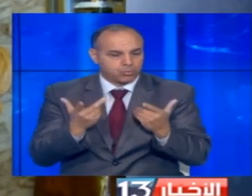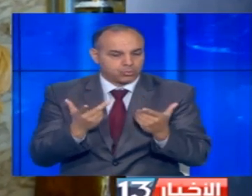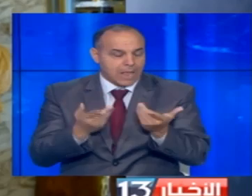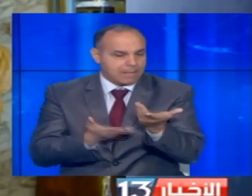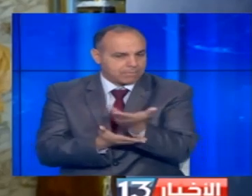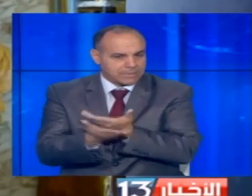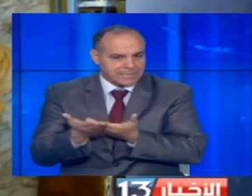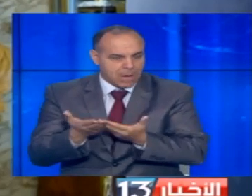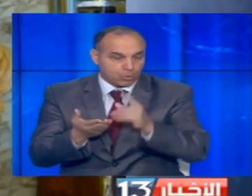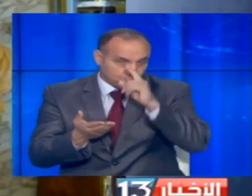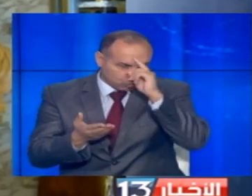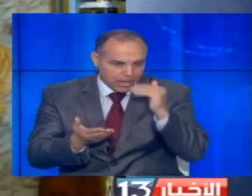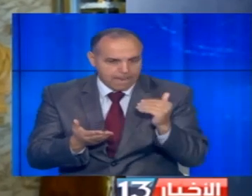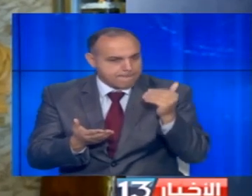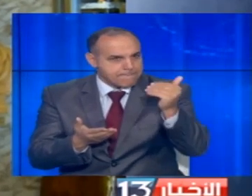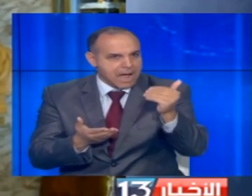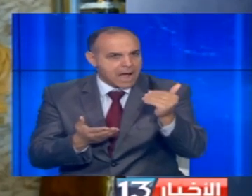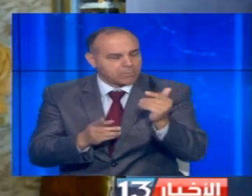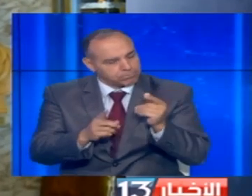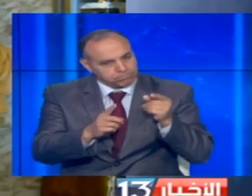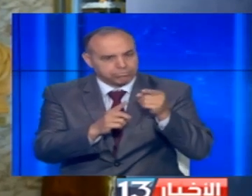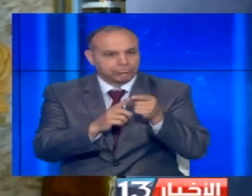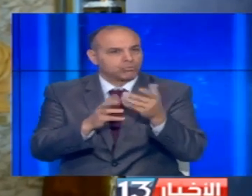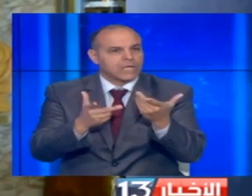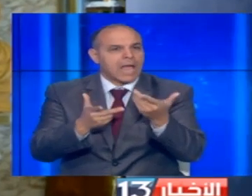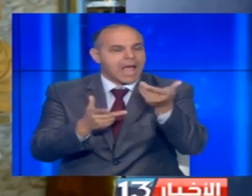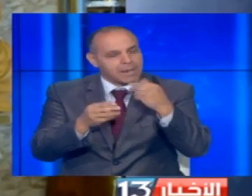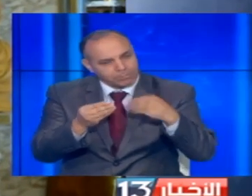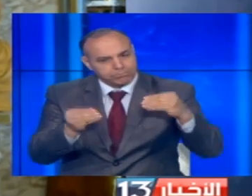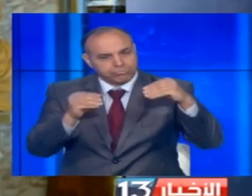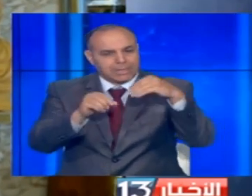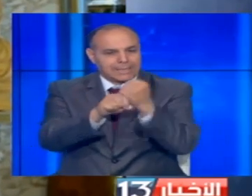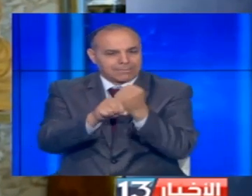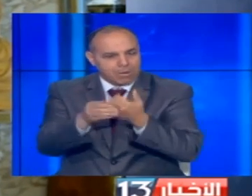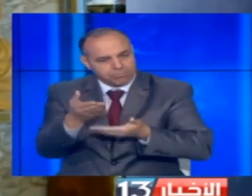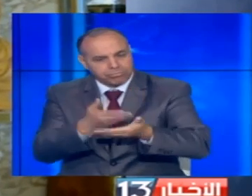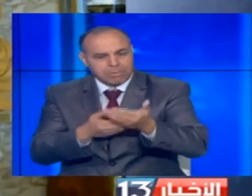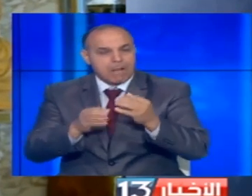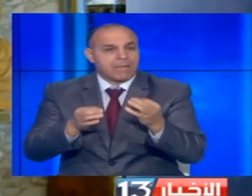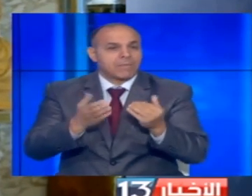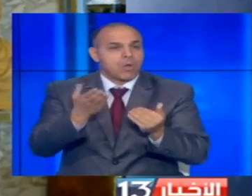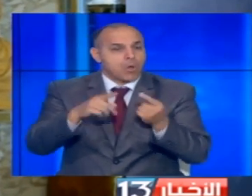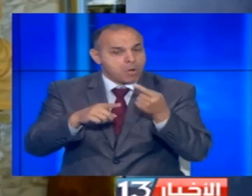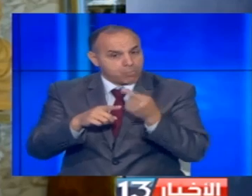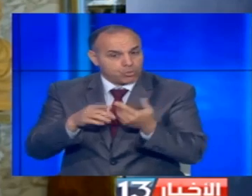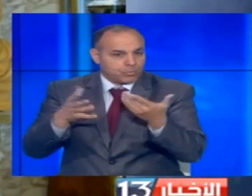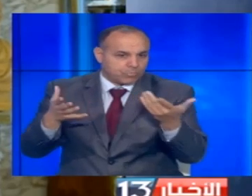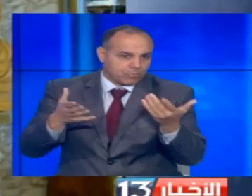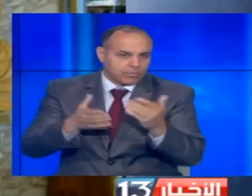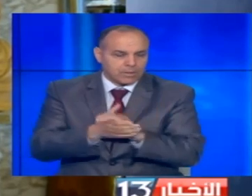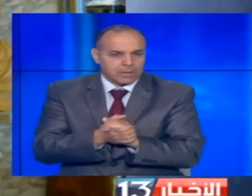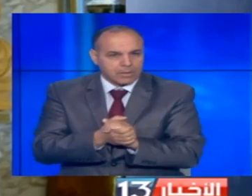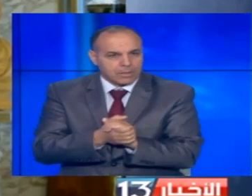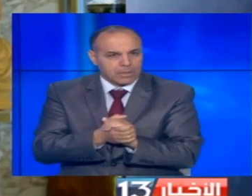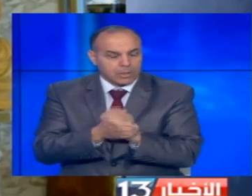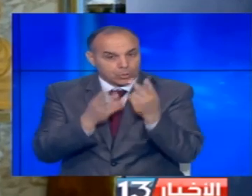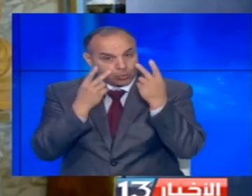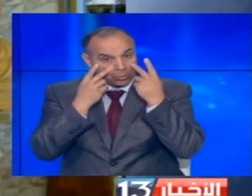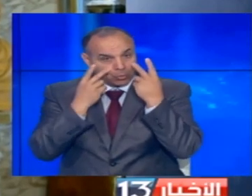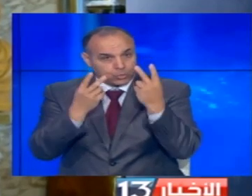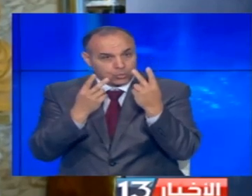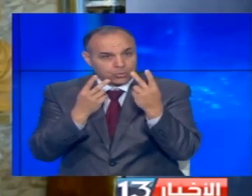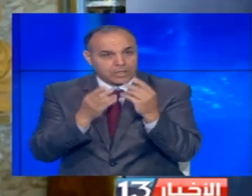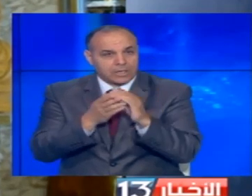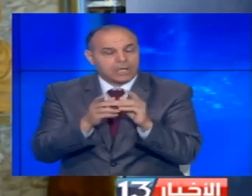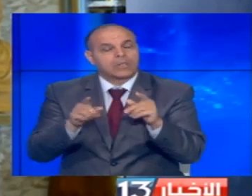التعاون وان شاء الله متجهون نحو المزيد من التنسيق والتعاون و يتطلع جلاله الملك